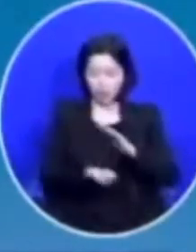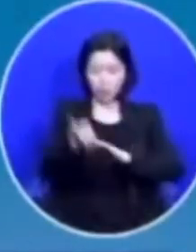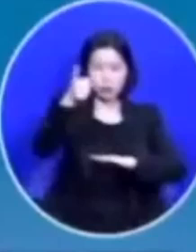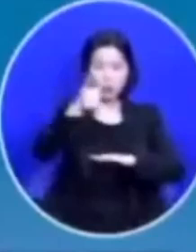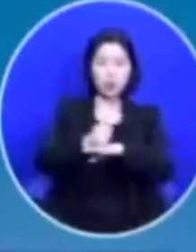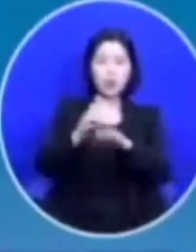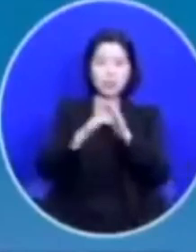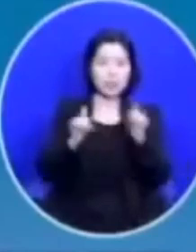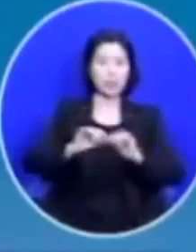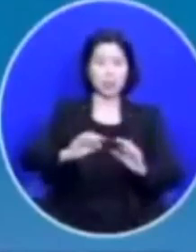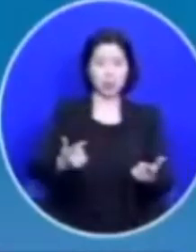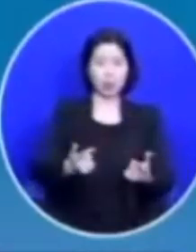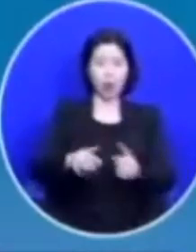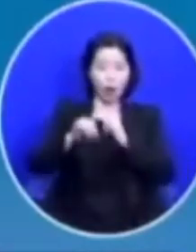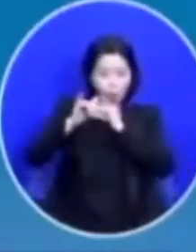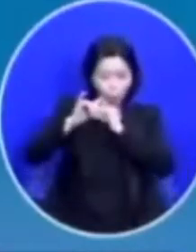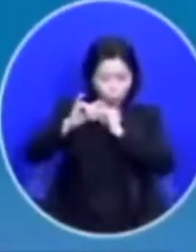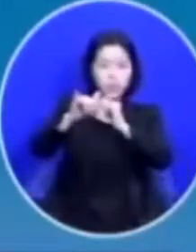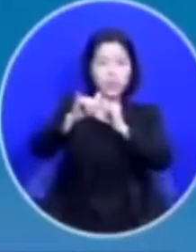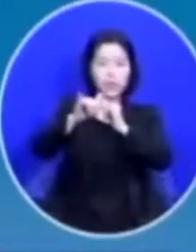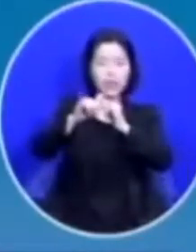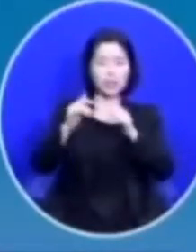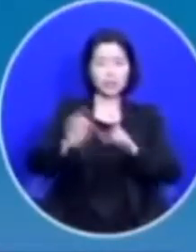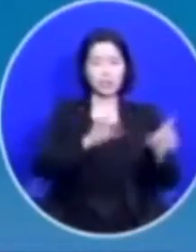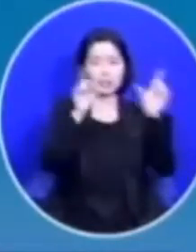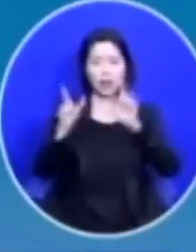아니고 위대한 삶을 살았어